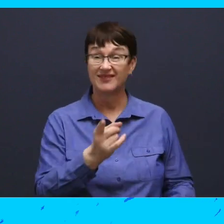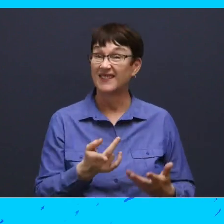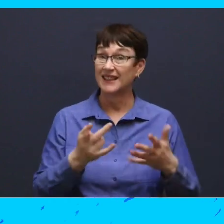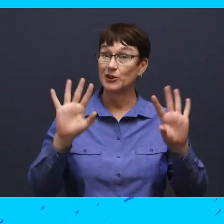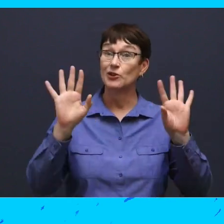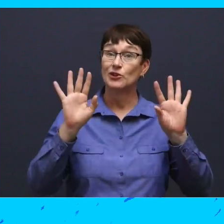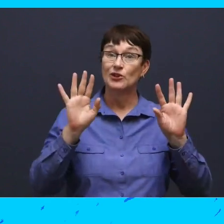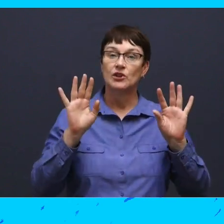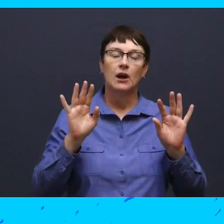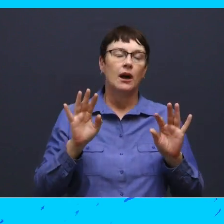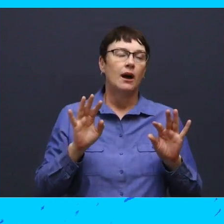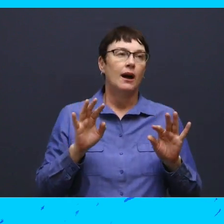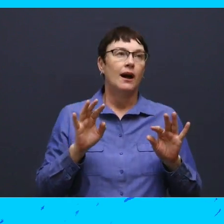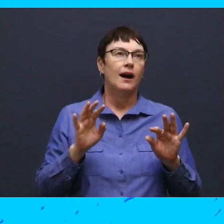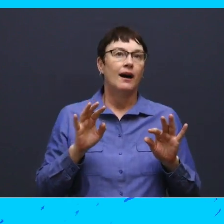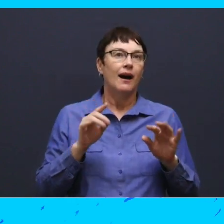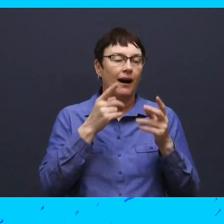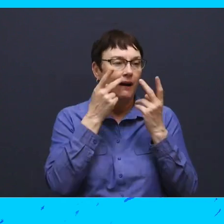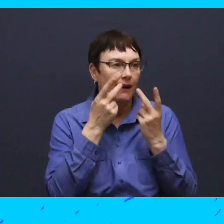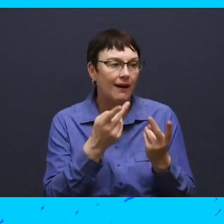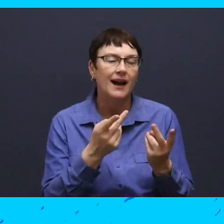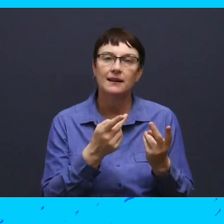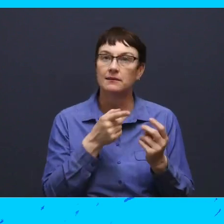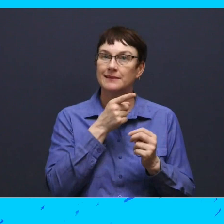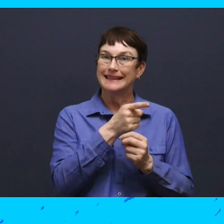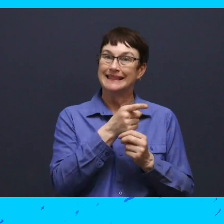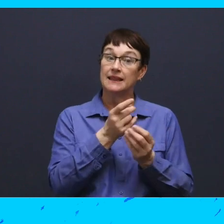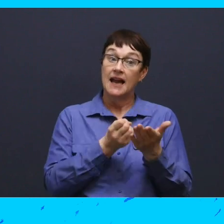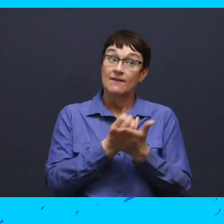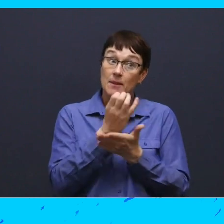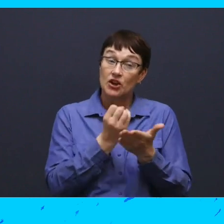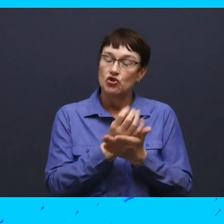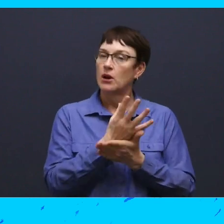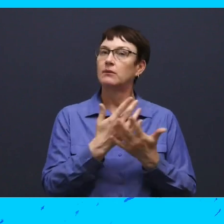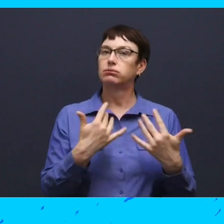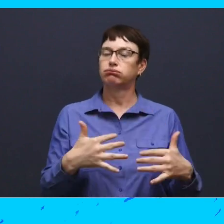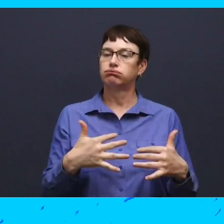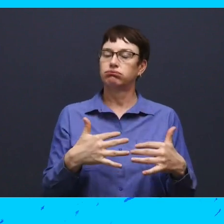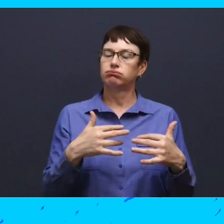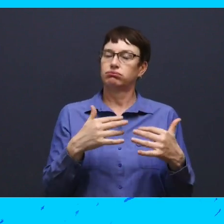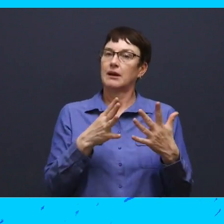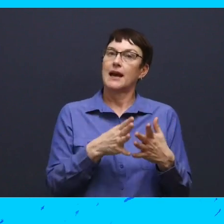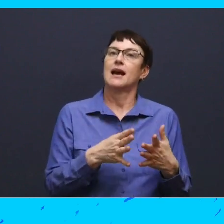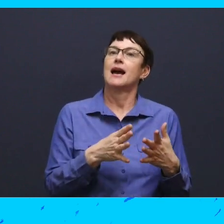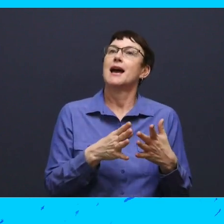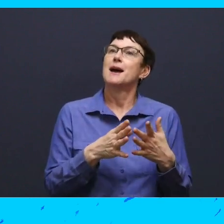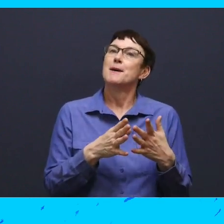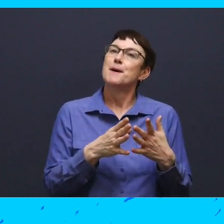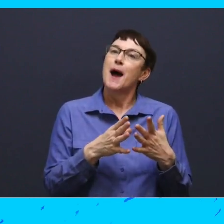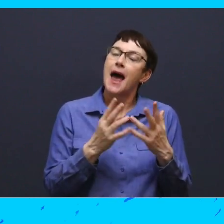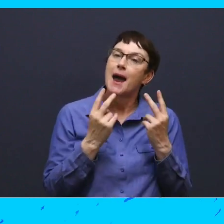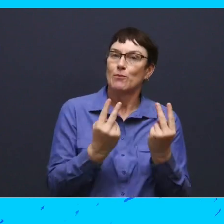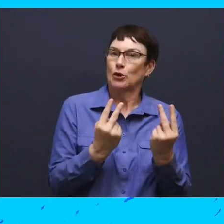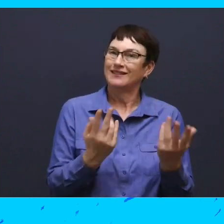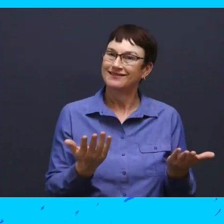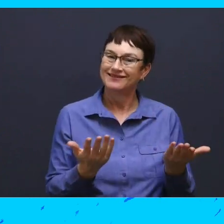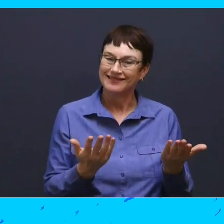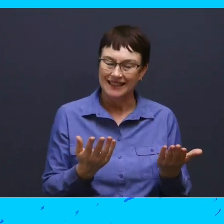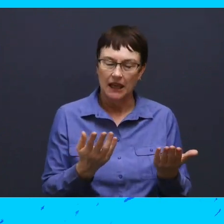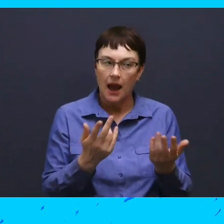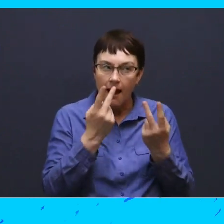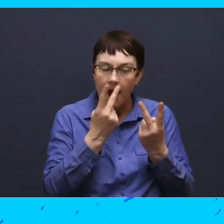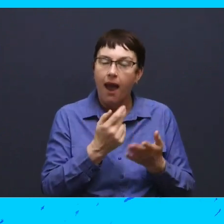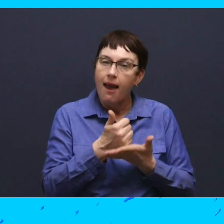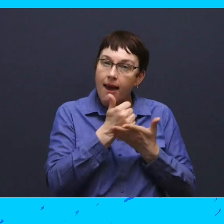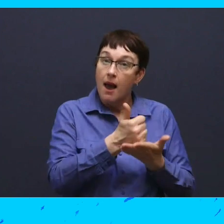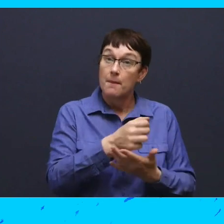ces données pour pouvoir soutenir, informer, défendre et divulguer